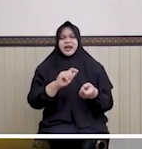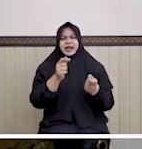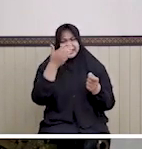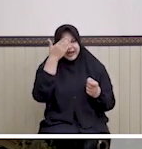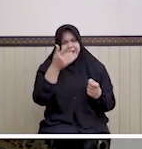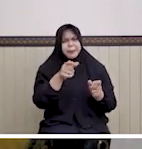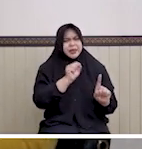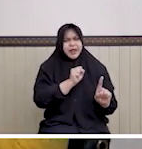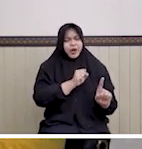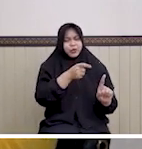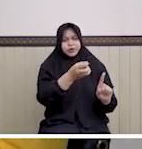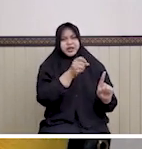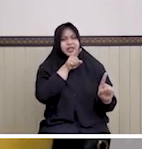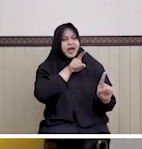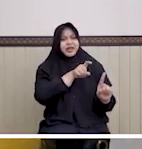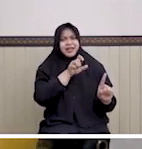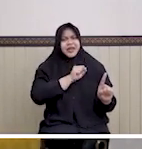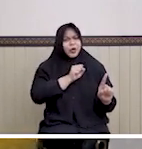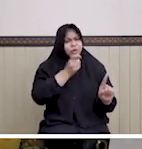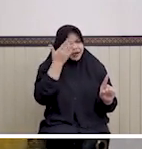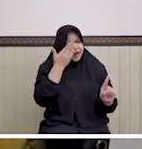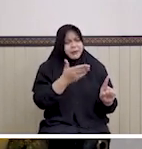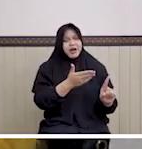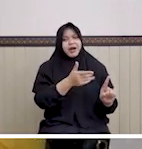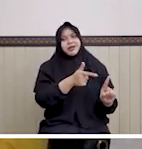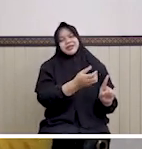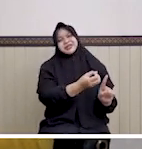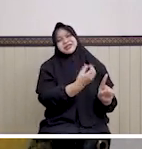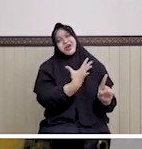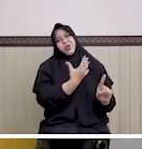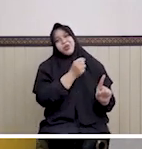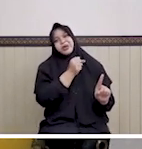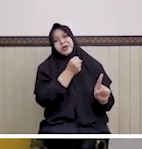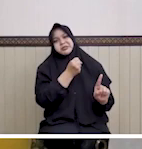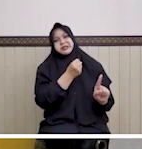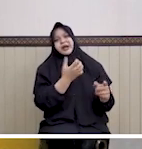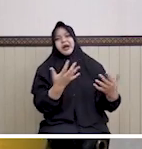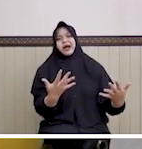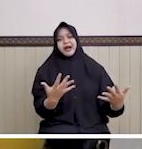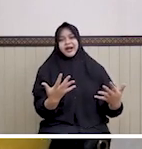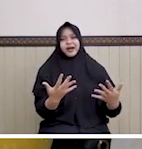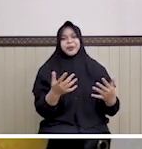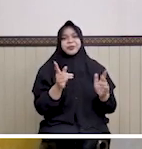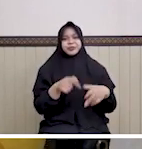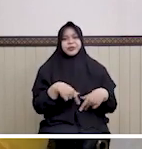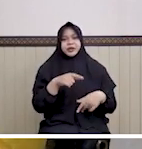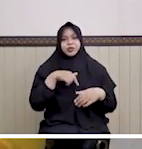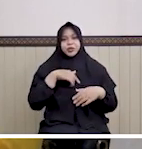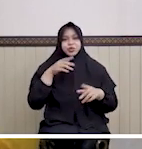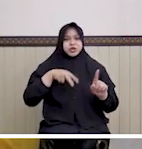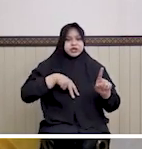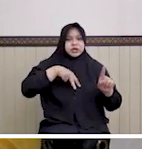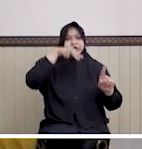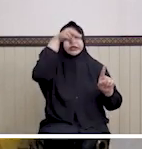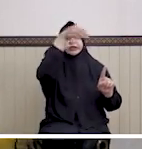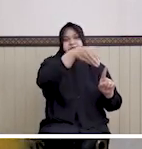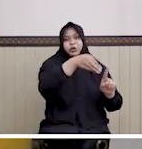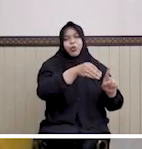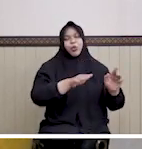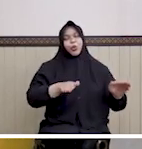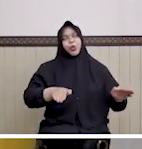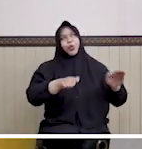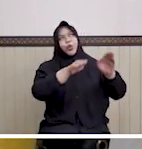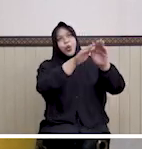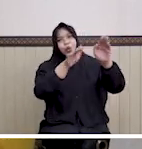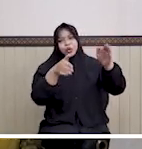takutnya ditanyakan berulang-ulang juga nggak nggak nggak bisa Nggak bisa terungkap kayak gitu tapi setelah kita tahu kondisinya Oh